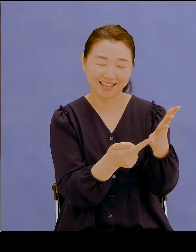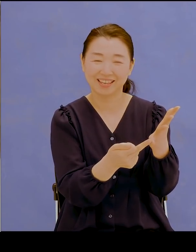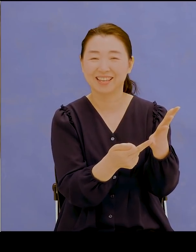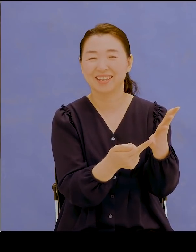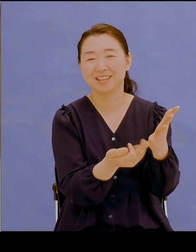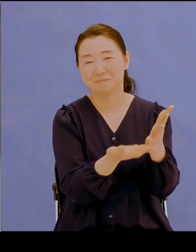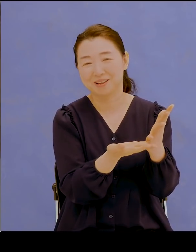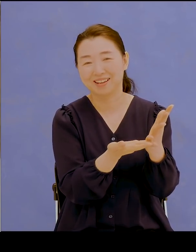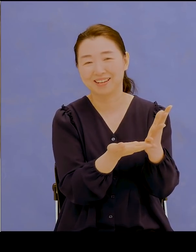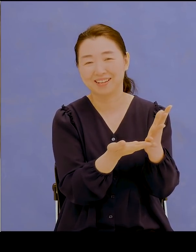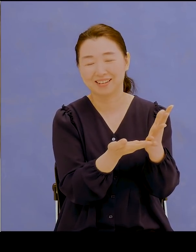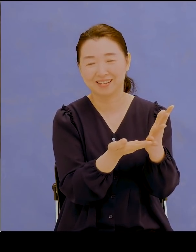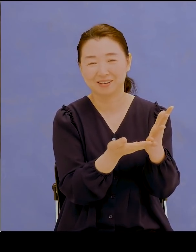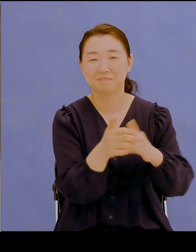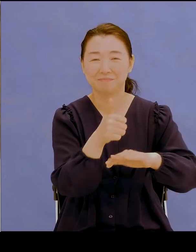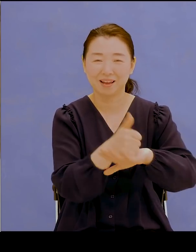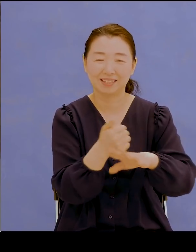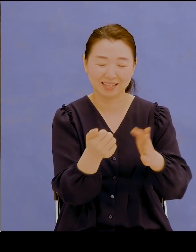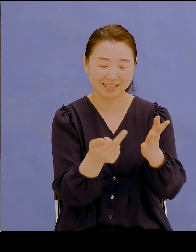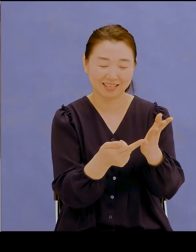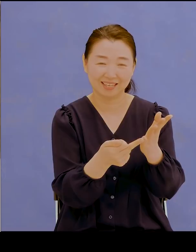나는데 엄마가 남동생 산부인과에서